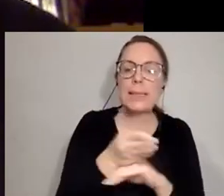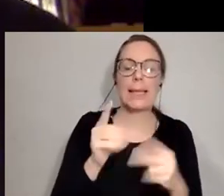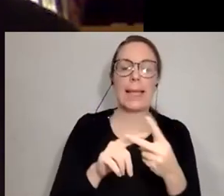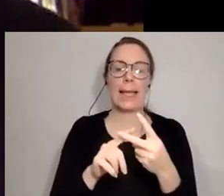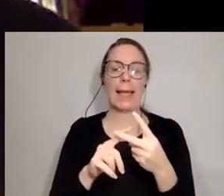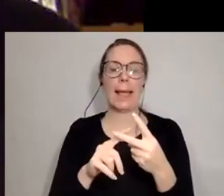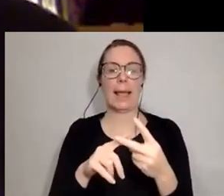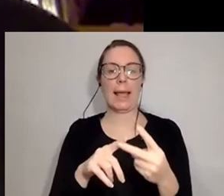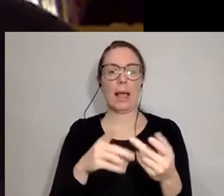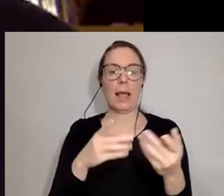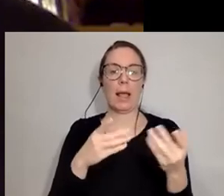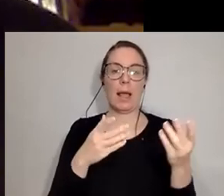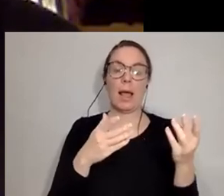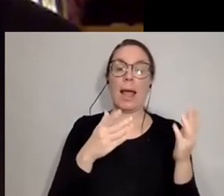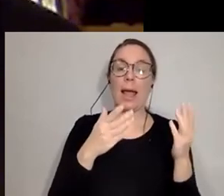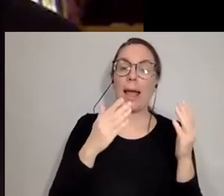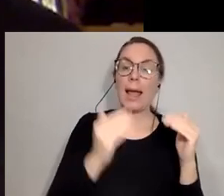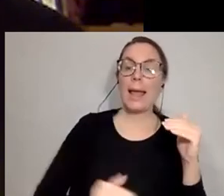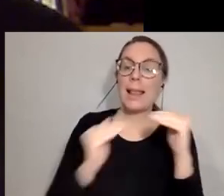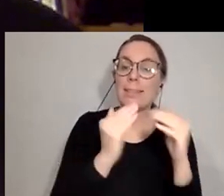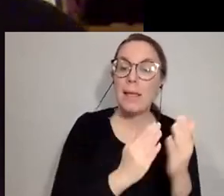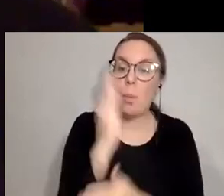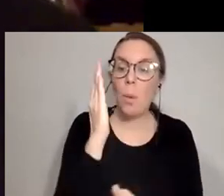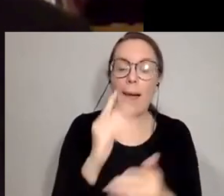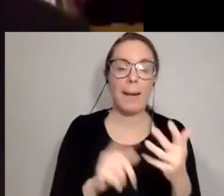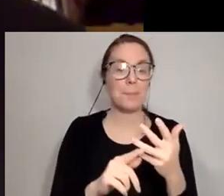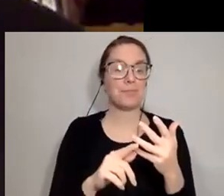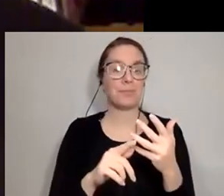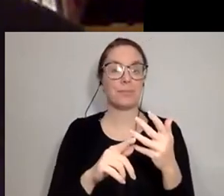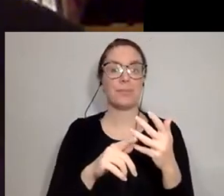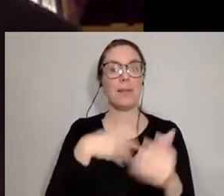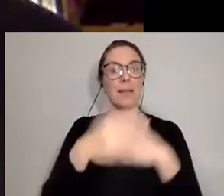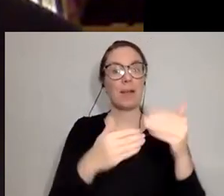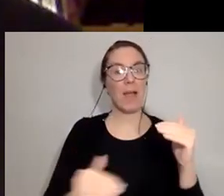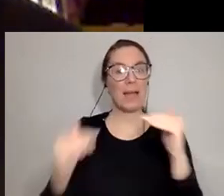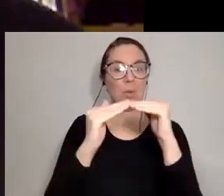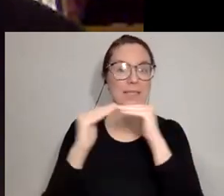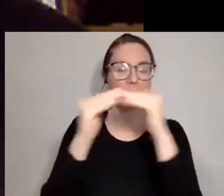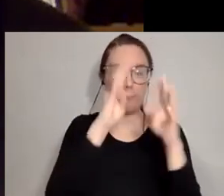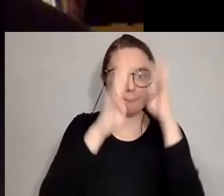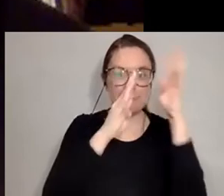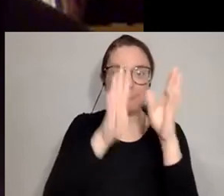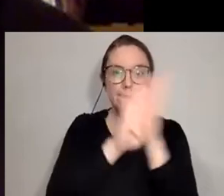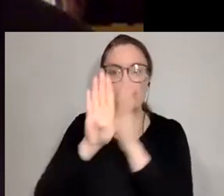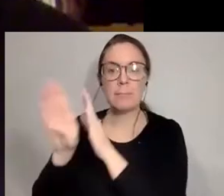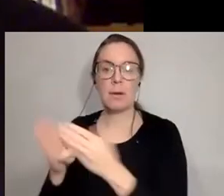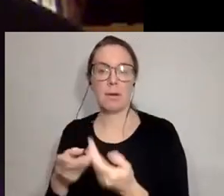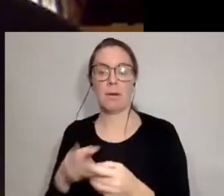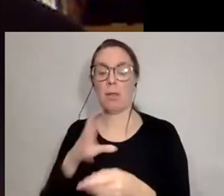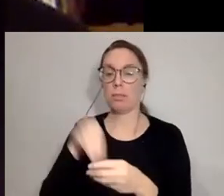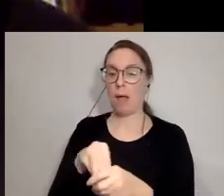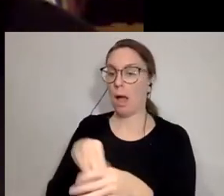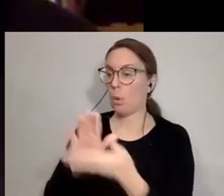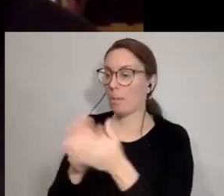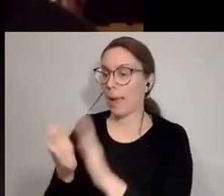chances, de développement de démarches inclusives et ça au sein d'entreprises de production ou de services, dans des